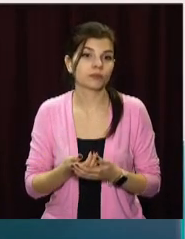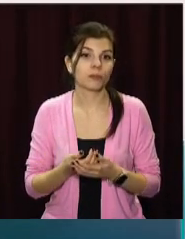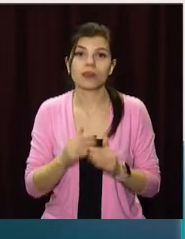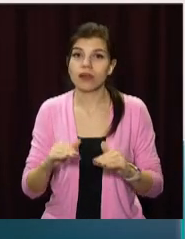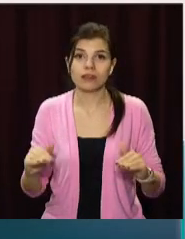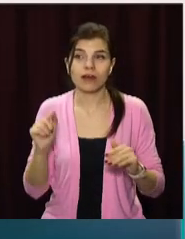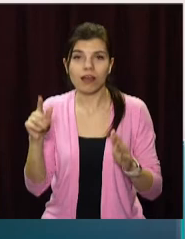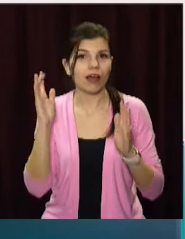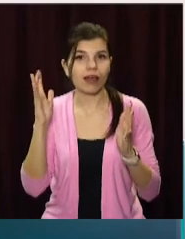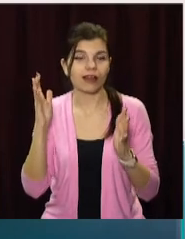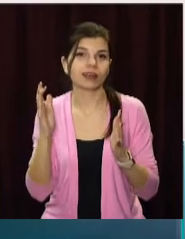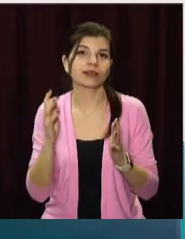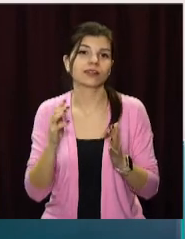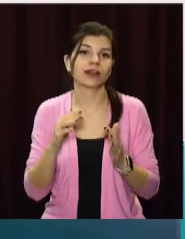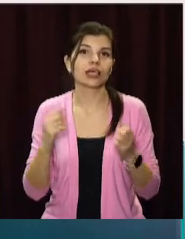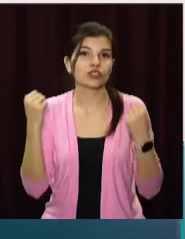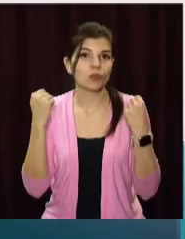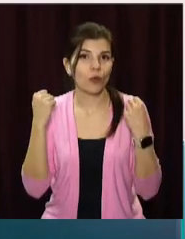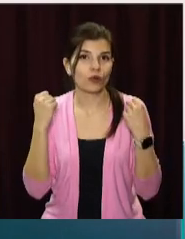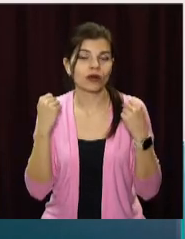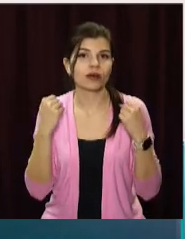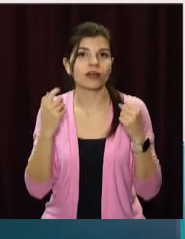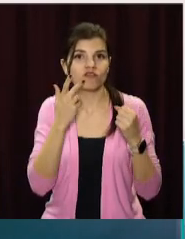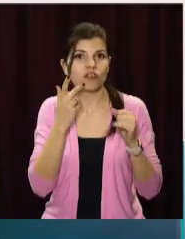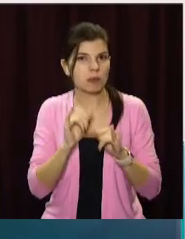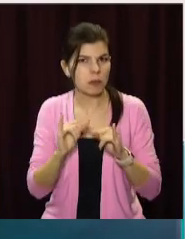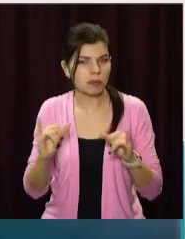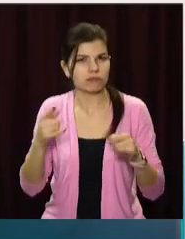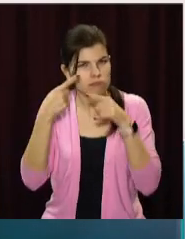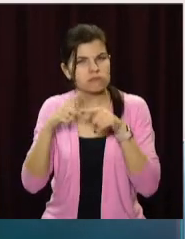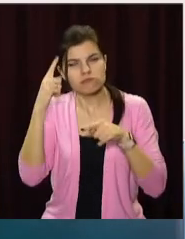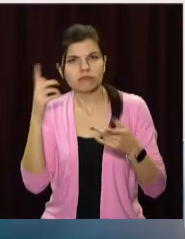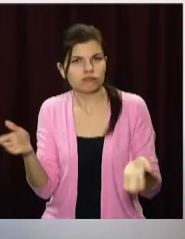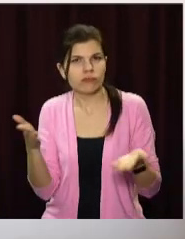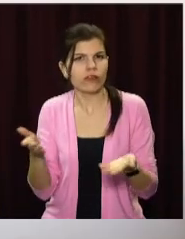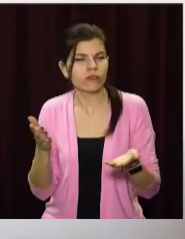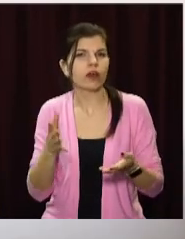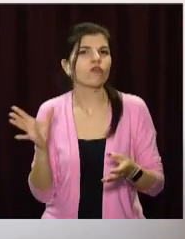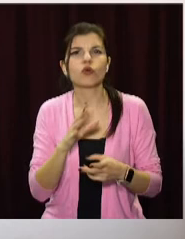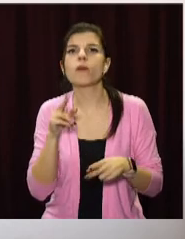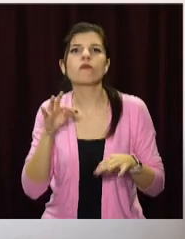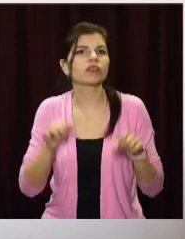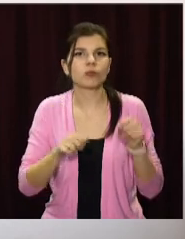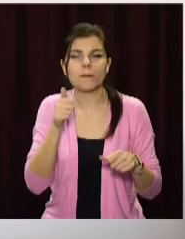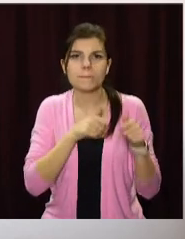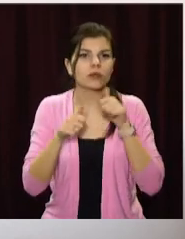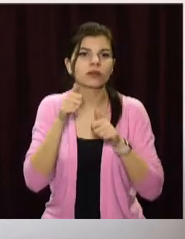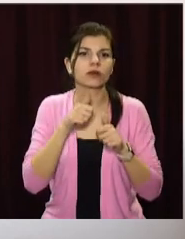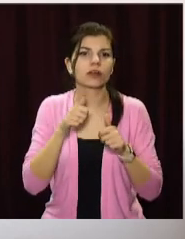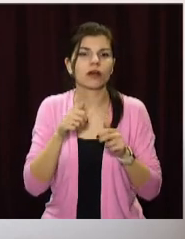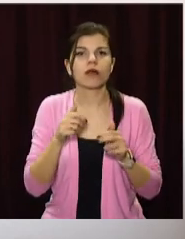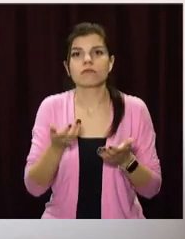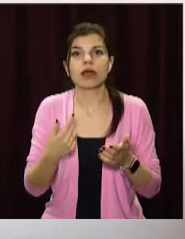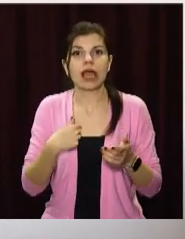Діти його любили, і спорт розвивався, і все можливе питався. Ну, я,